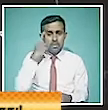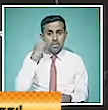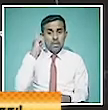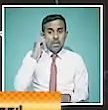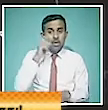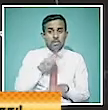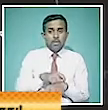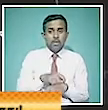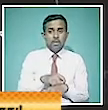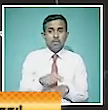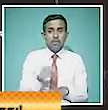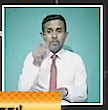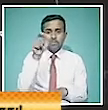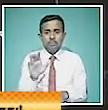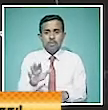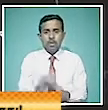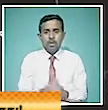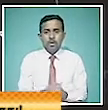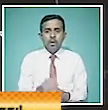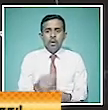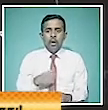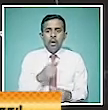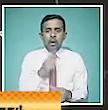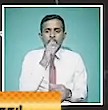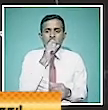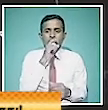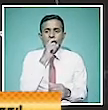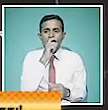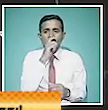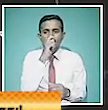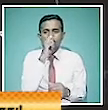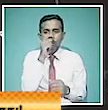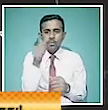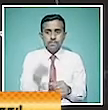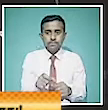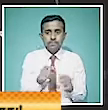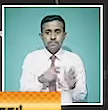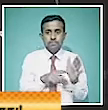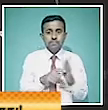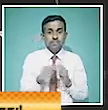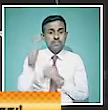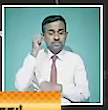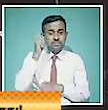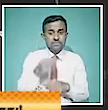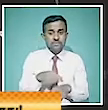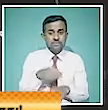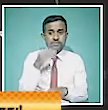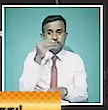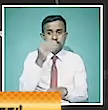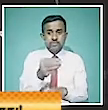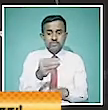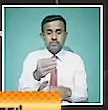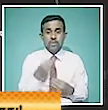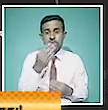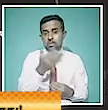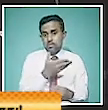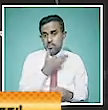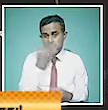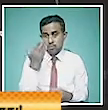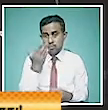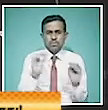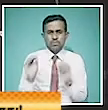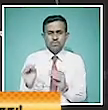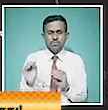இருந்திருப்பீர்கள். பிறகு ஏதோ ஒரு காரணத்திற்காக அது பிற்போடப்பட்டது. மற்றவர்களுக்கு தருகின்ற பொழுது நாங்கள் தரலாம் என்று சொல்லிக் கொண்டிருந்தார்கள். இதனை